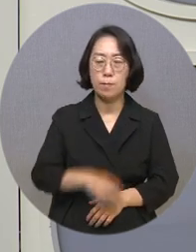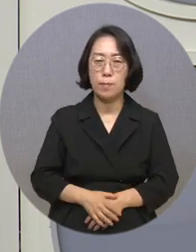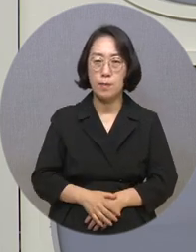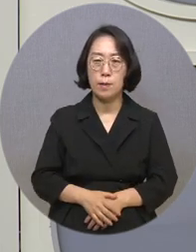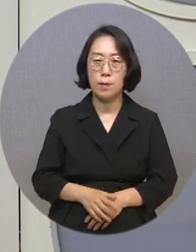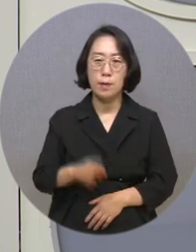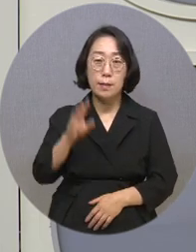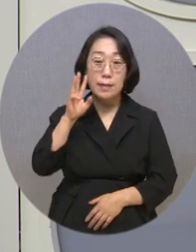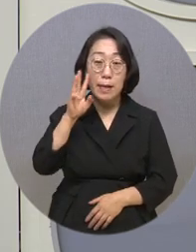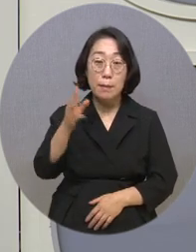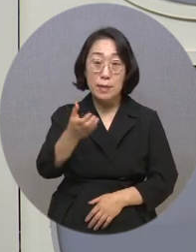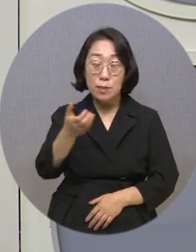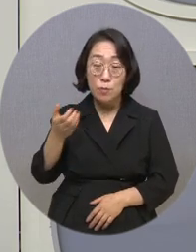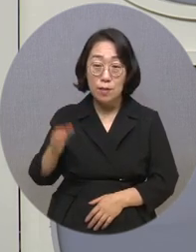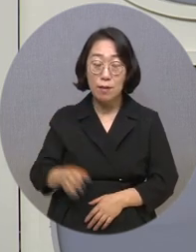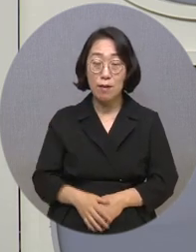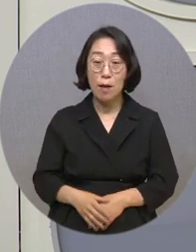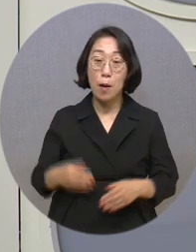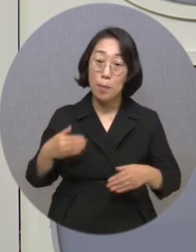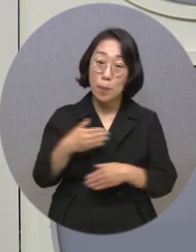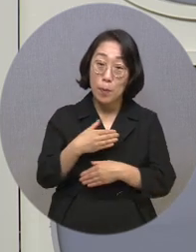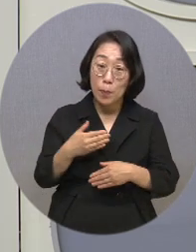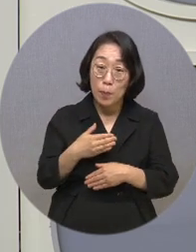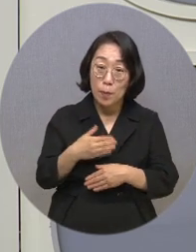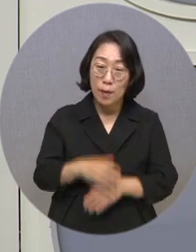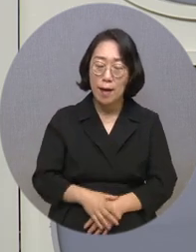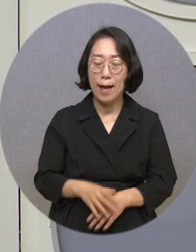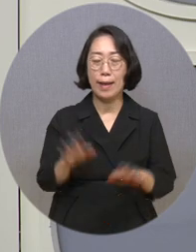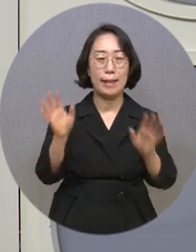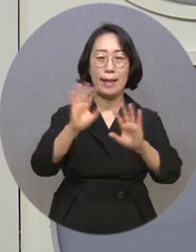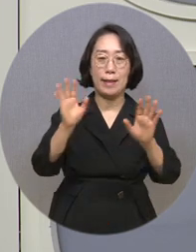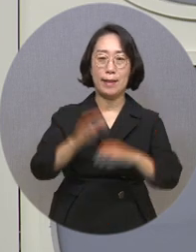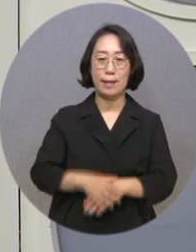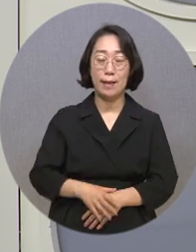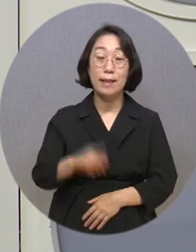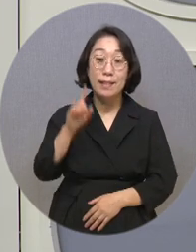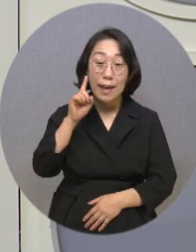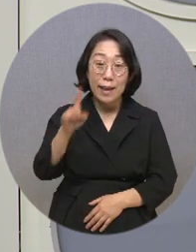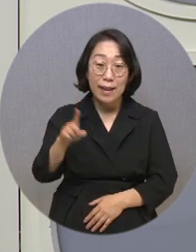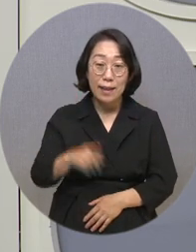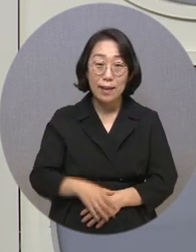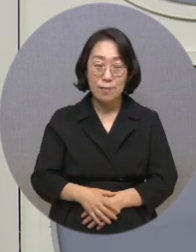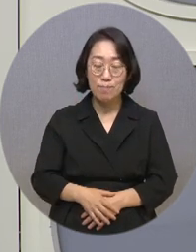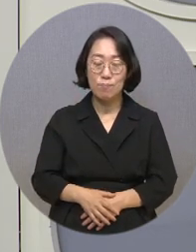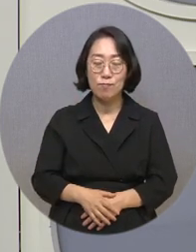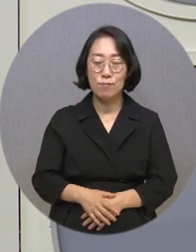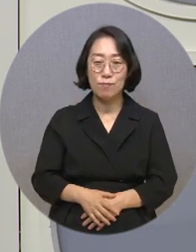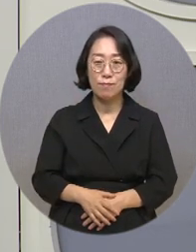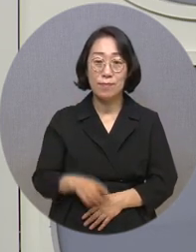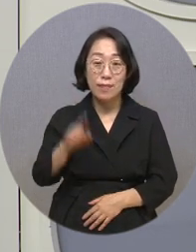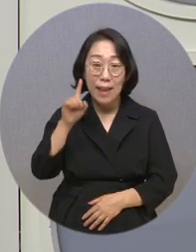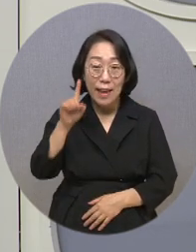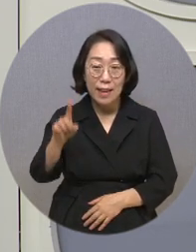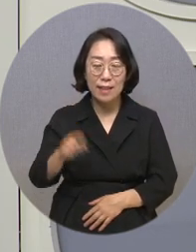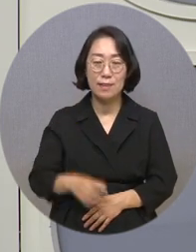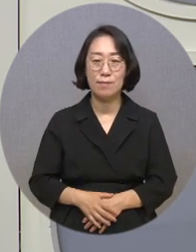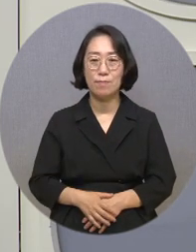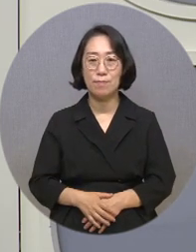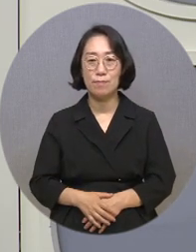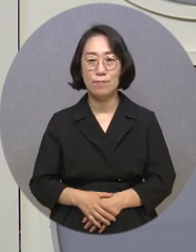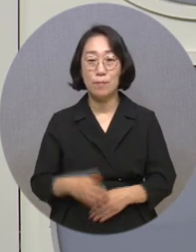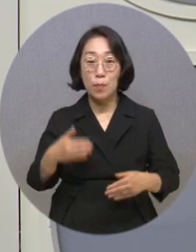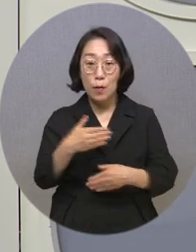전부터 얘기해요. 어르신 목욕하실래요? 그러면 안 해. 그러면 내일 하실까요? 그러면 그래. 그럼 또 내일 또 가서